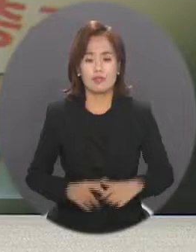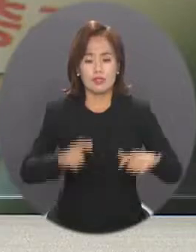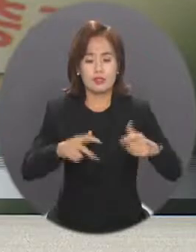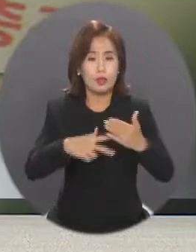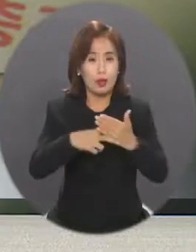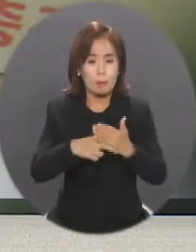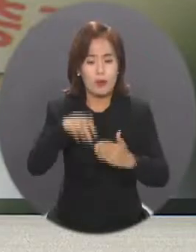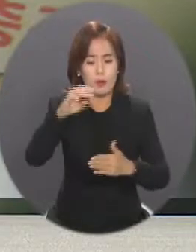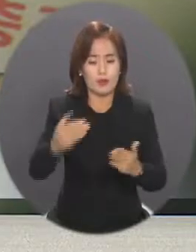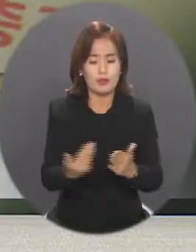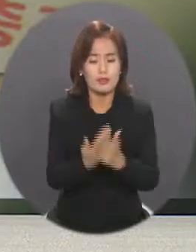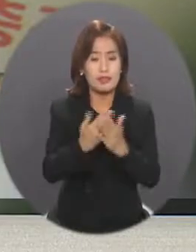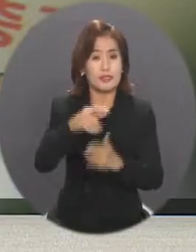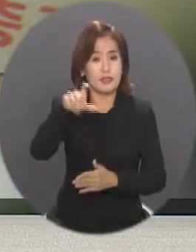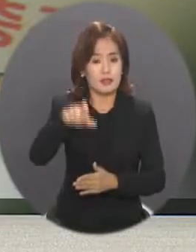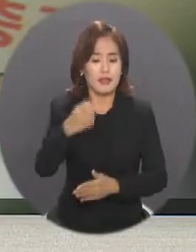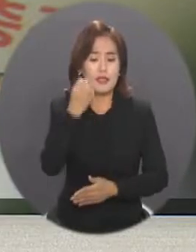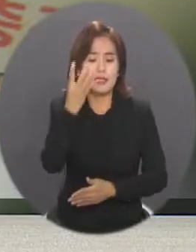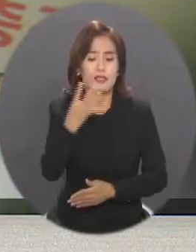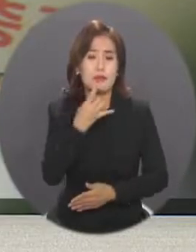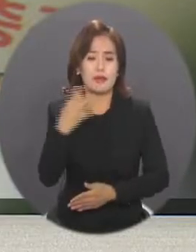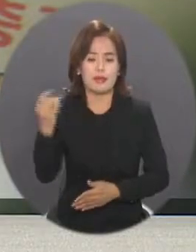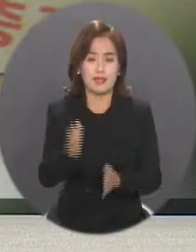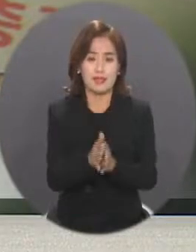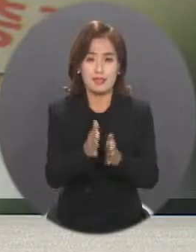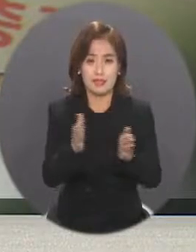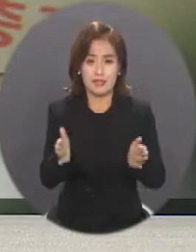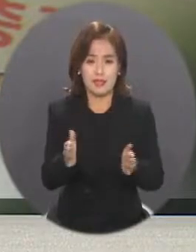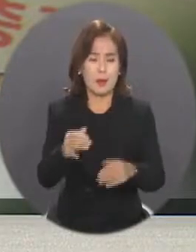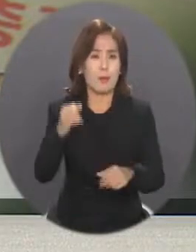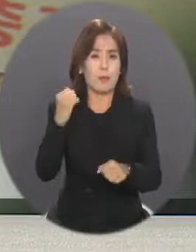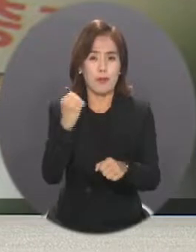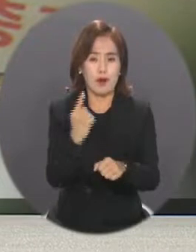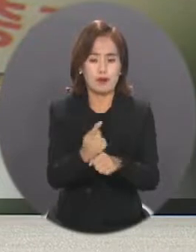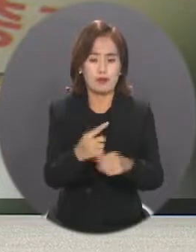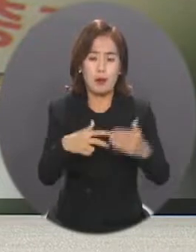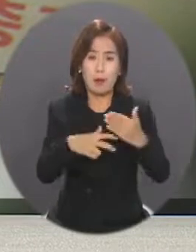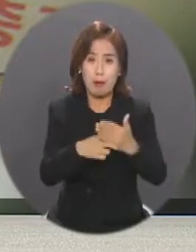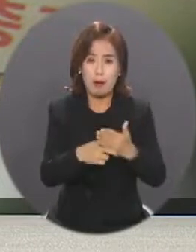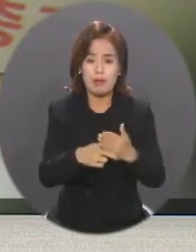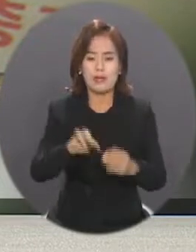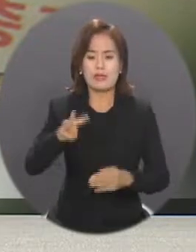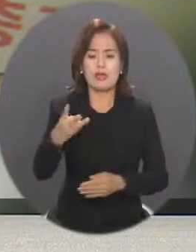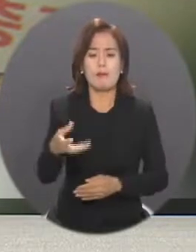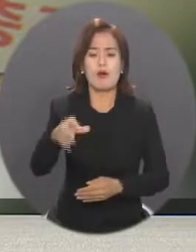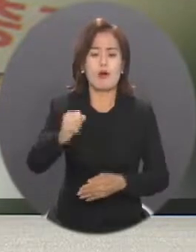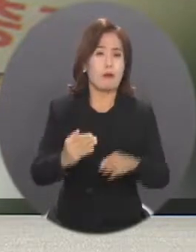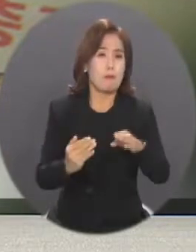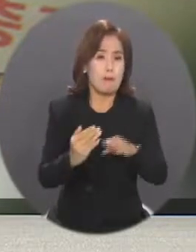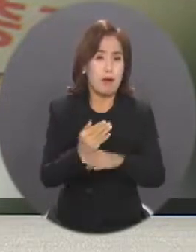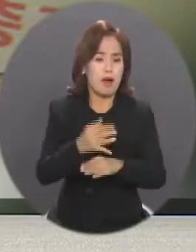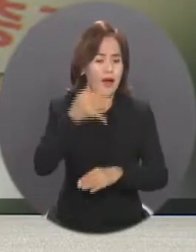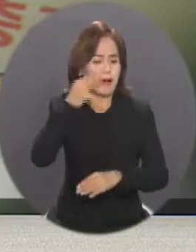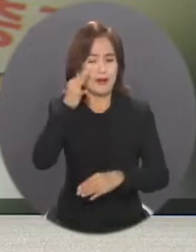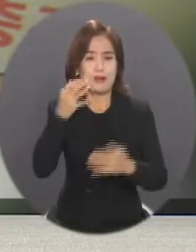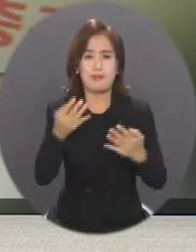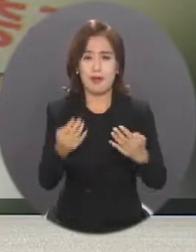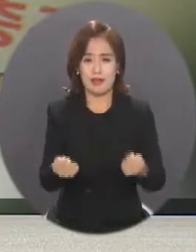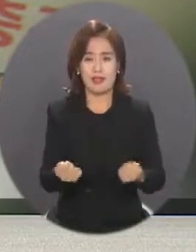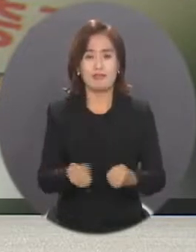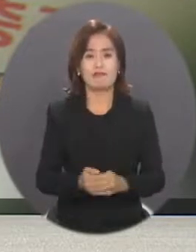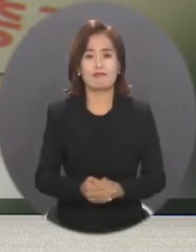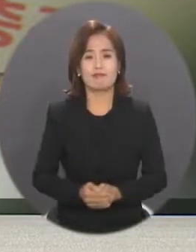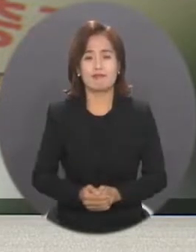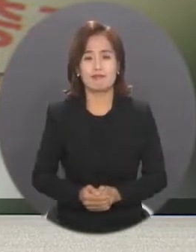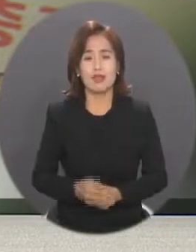지역 화폐인 광주 상생카드가 넉 달 만에 재개되면서 벌써부터 발행액이 300억 원을 넘어서며 높은 인기를 자랑하고